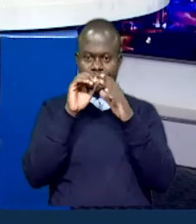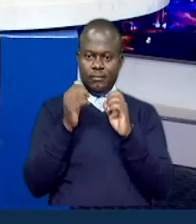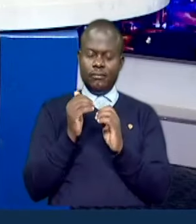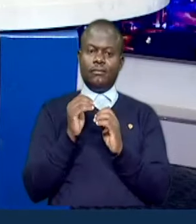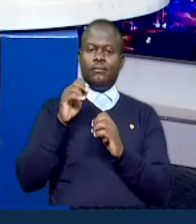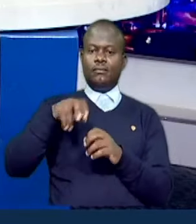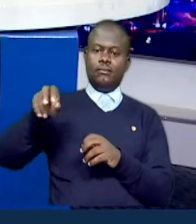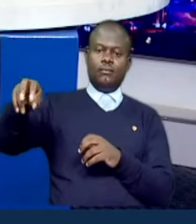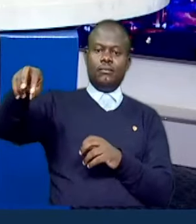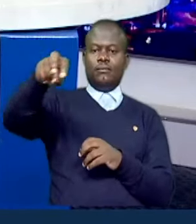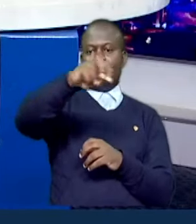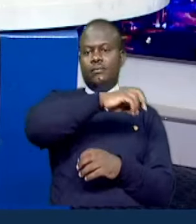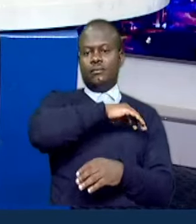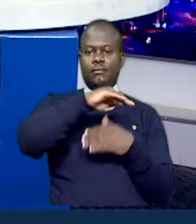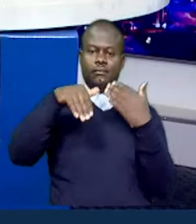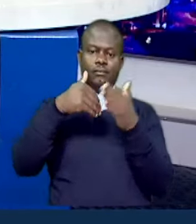bazenguruka banyure ruguririya